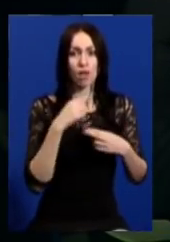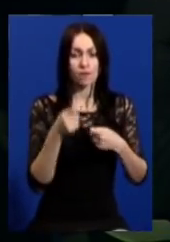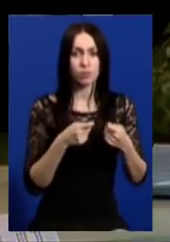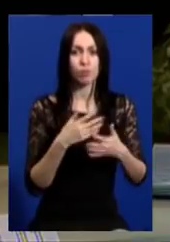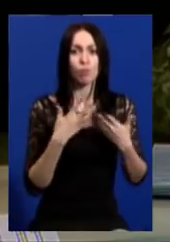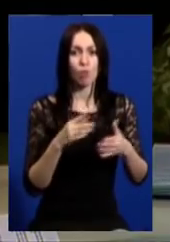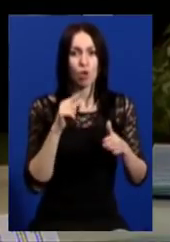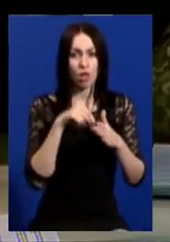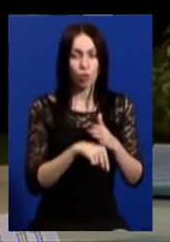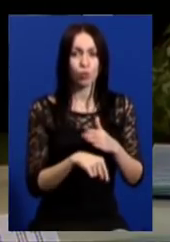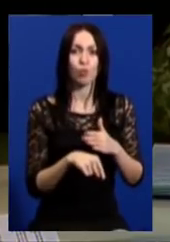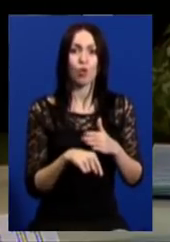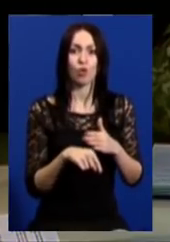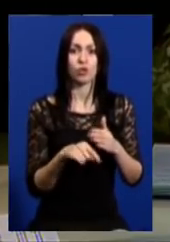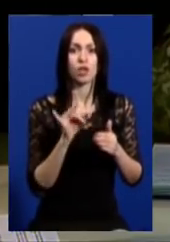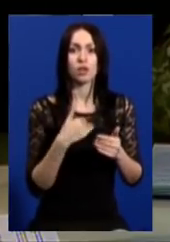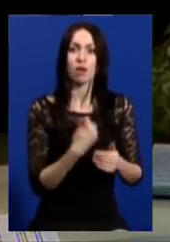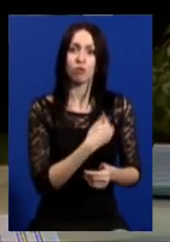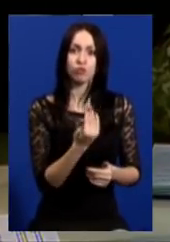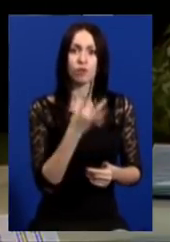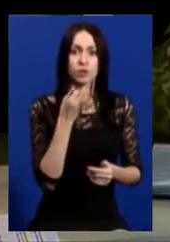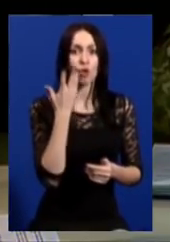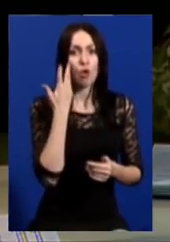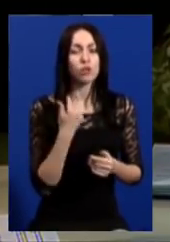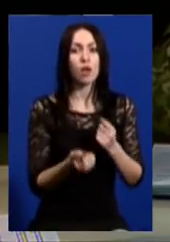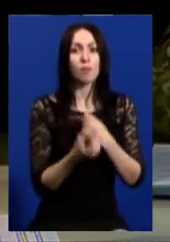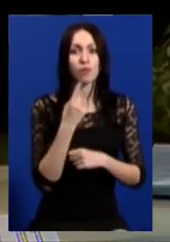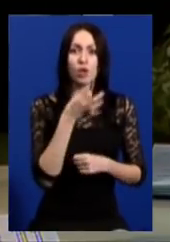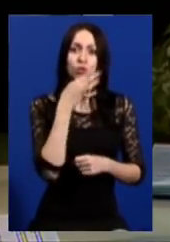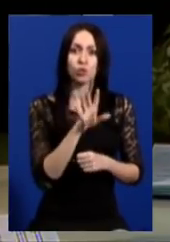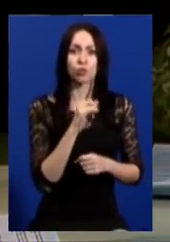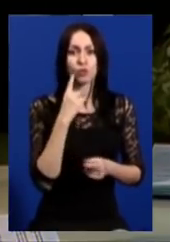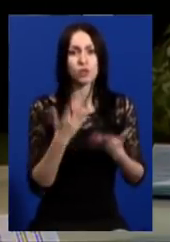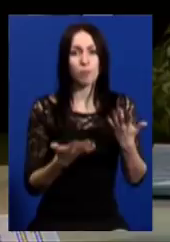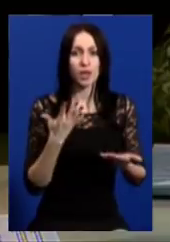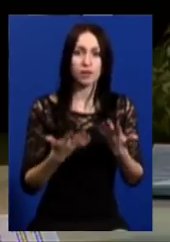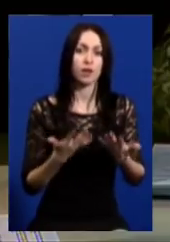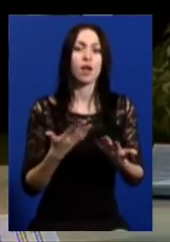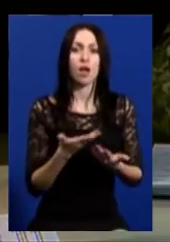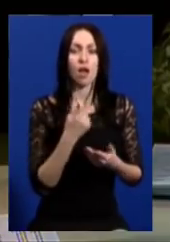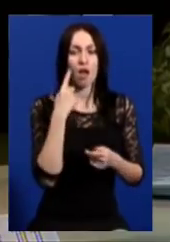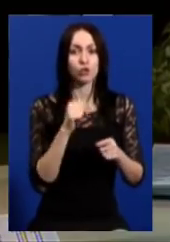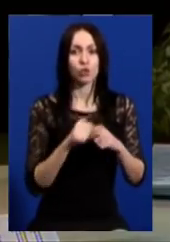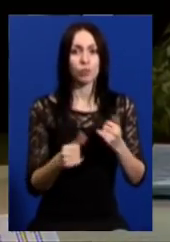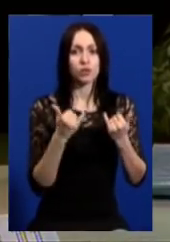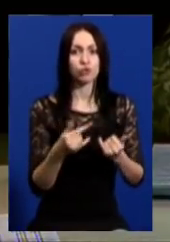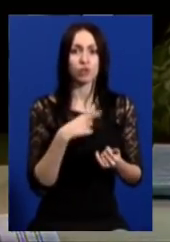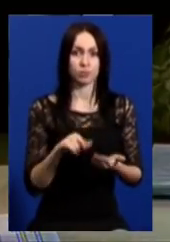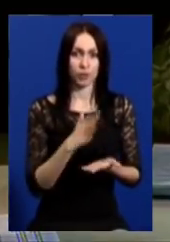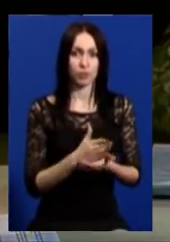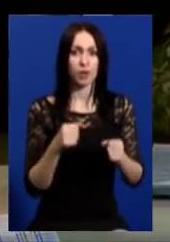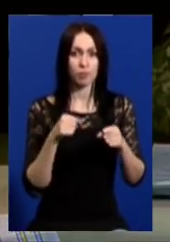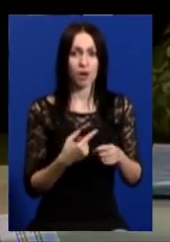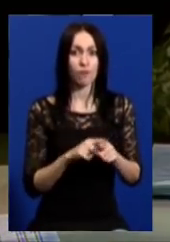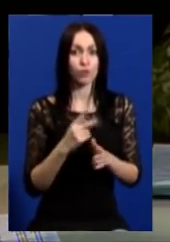більш поглиблено. І я вам хочу сказати, коли виникає будь-який сумнів, ми особливо зараз ми маємо право той же